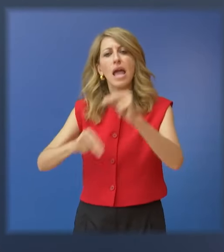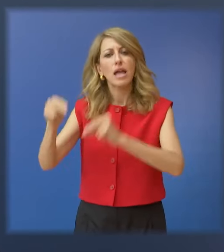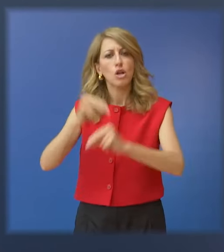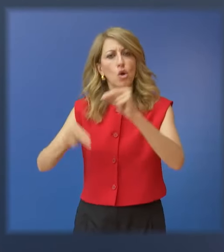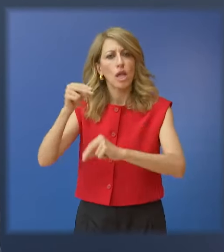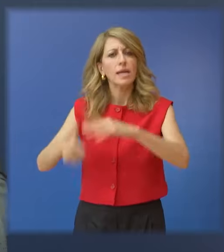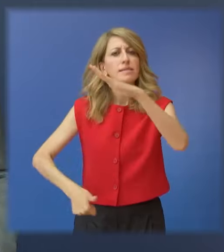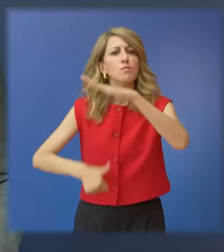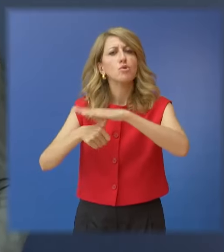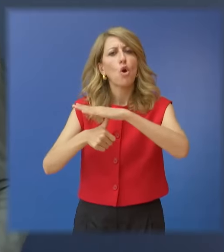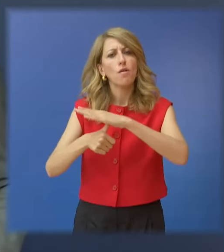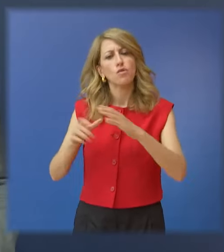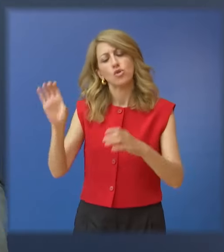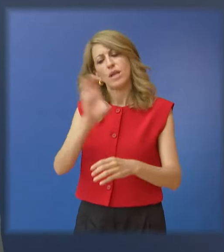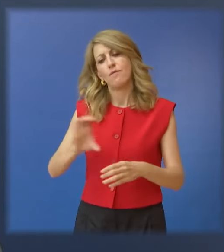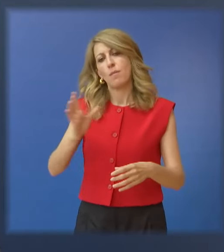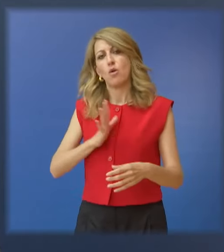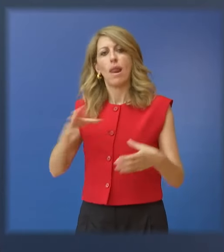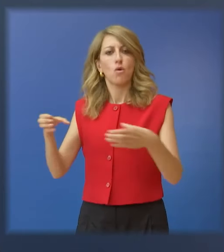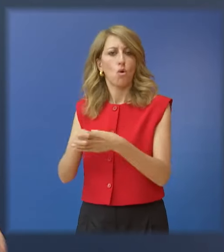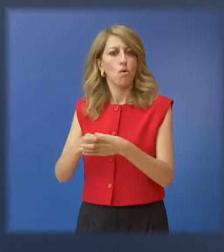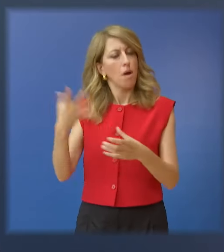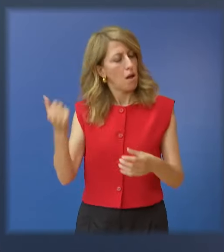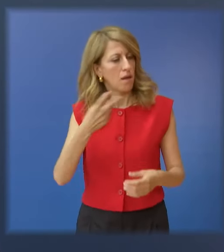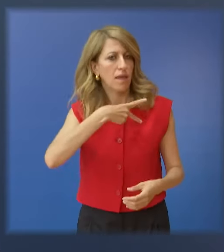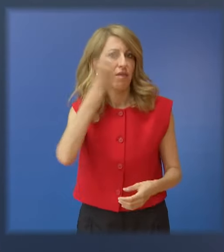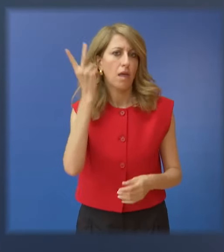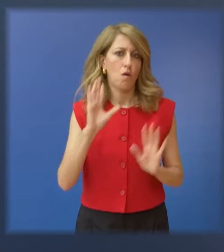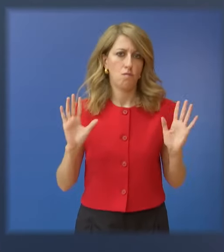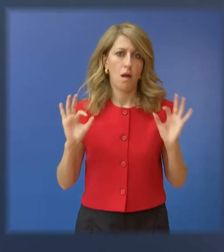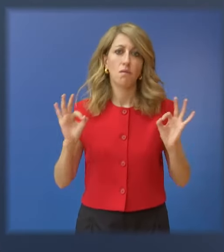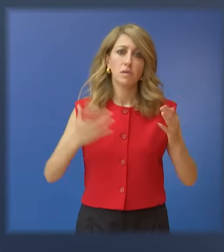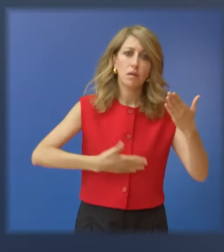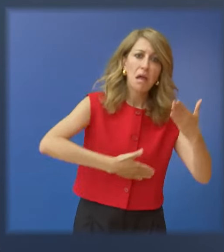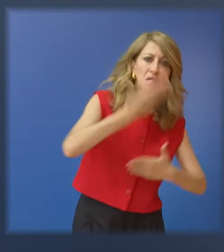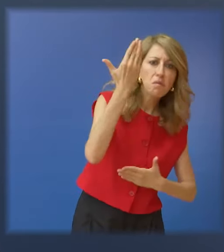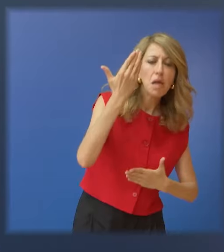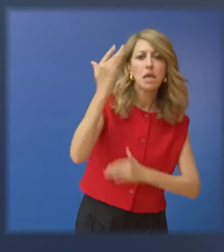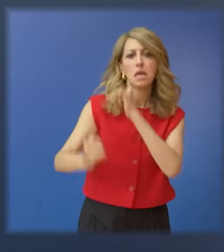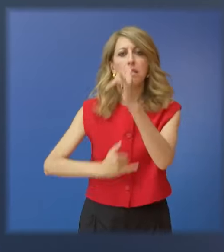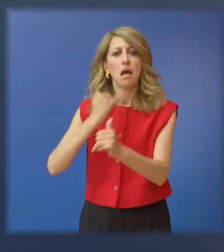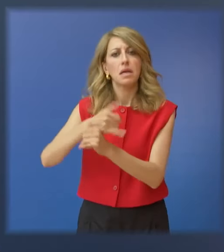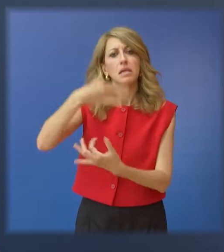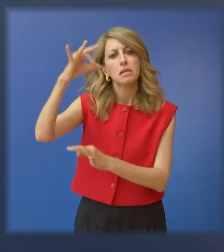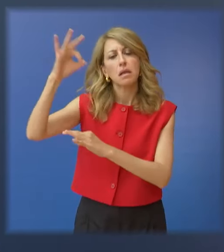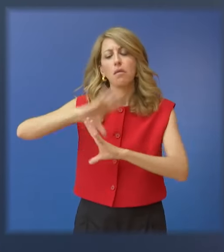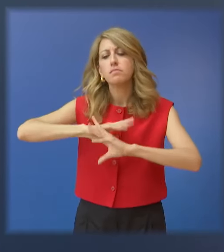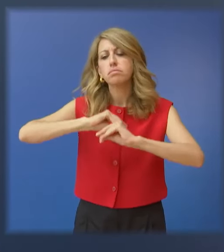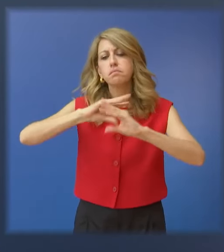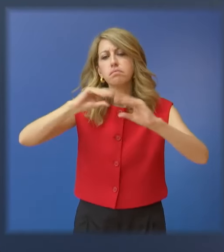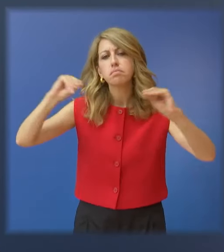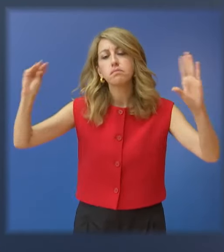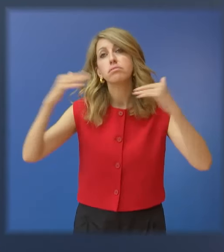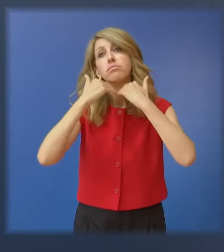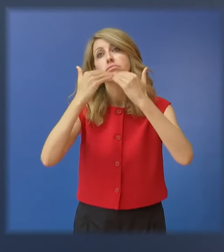δεν ισχύουν αυτά τα οποία παρουσιάζονται σε μία μερίδα του του έντυπου και ηλεκτρονικού τύπου τις τελευταίες μέρες στην ελλάδα η αδυναμία παρουσίας του edy